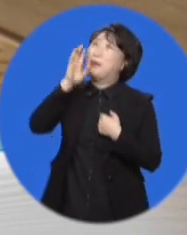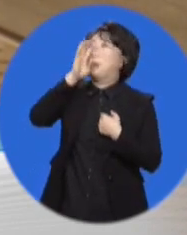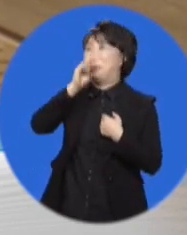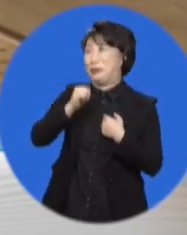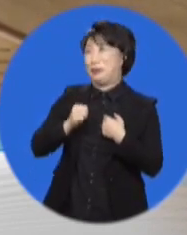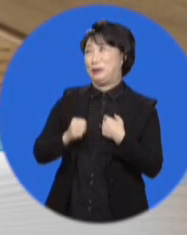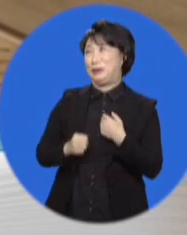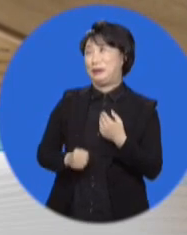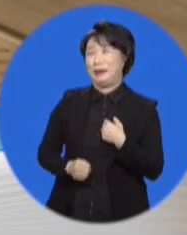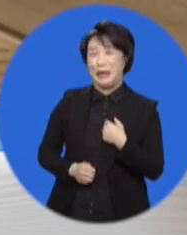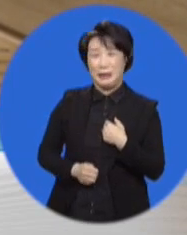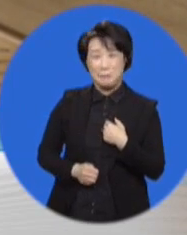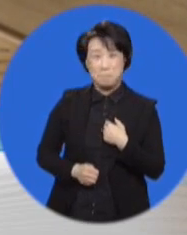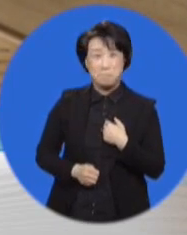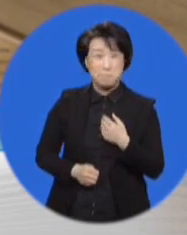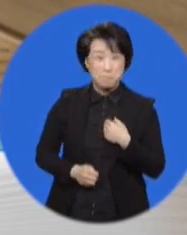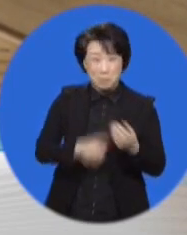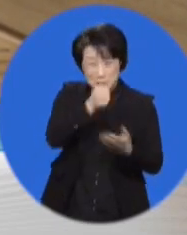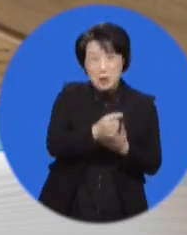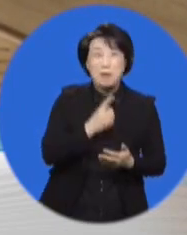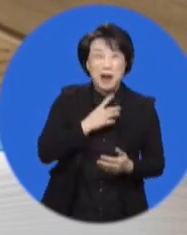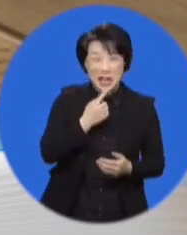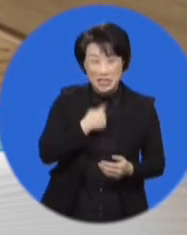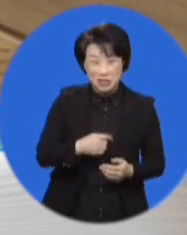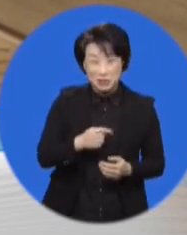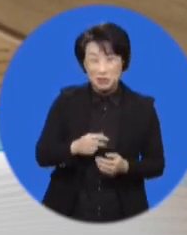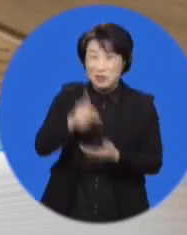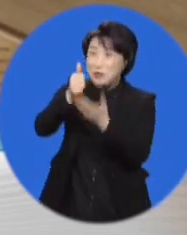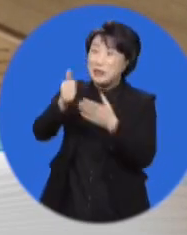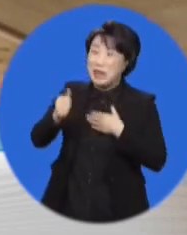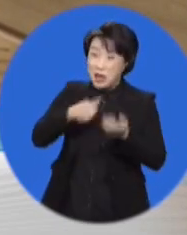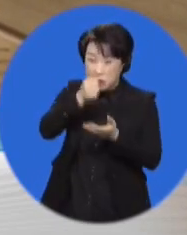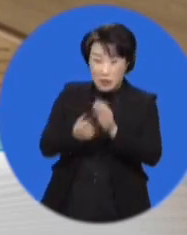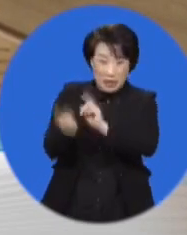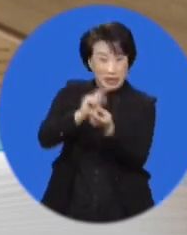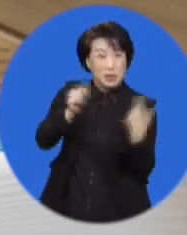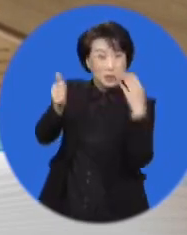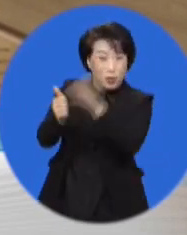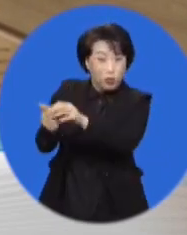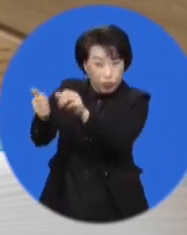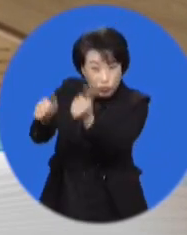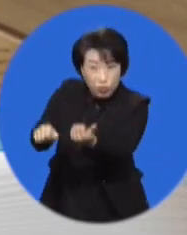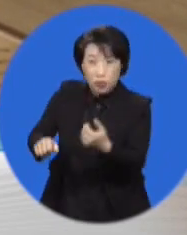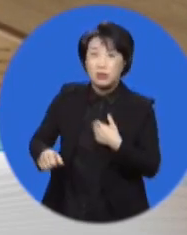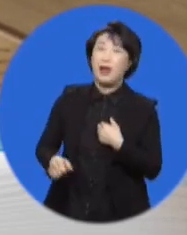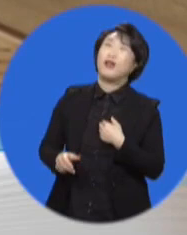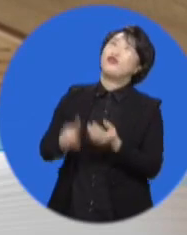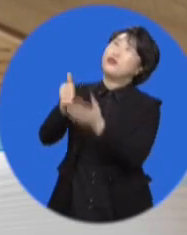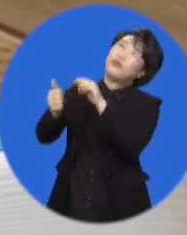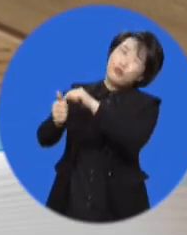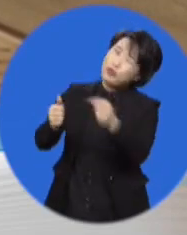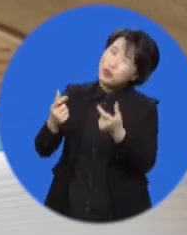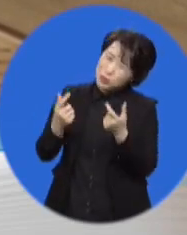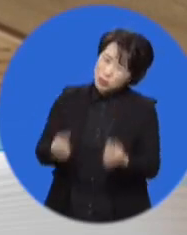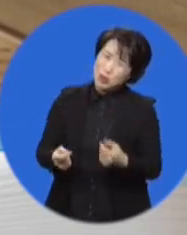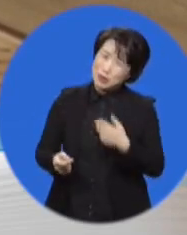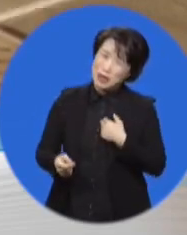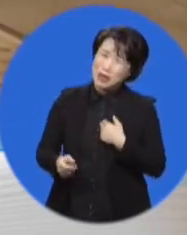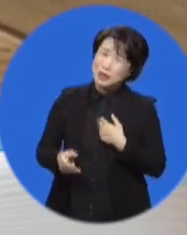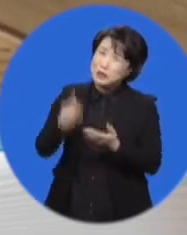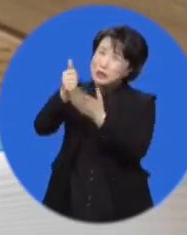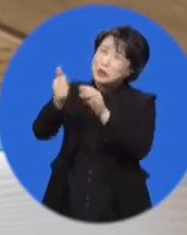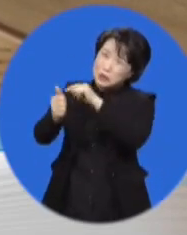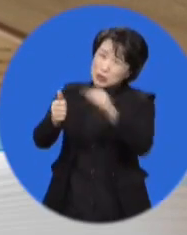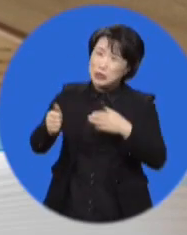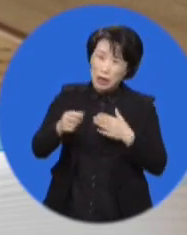없는 사람이야. 내가 죄만 짓고 주님 내 죄를 모르고 죽였으니 내가 죽였어 주님 십자가에. 내가 주님